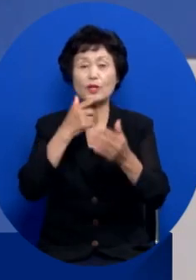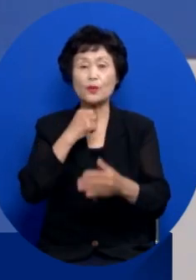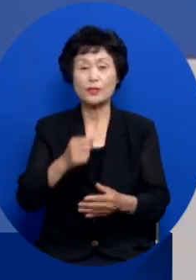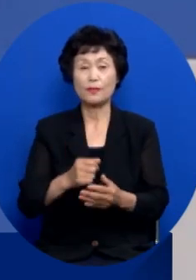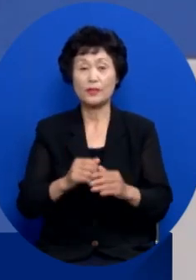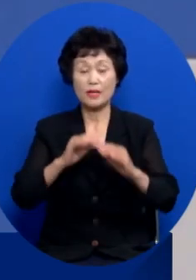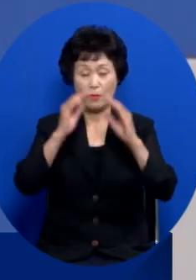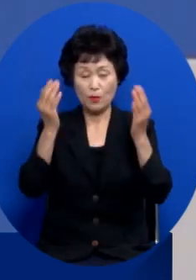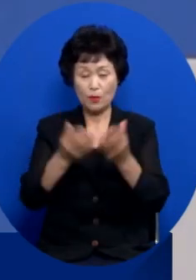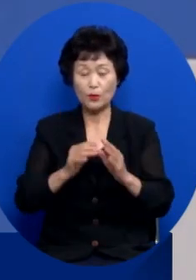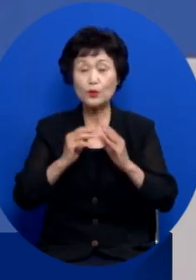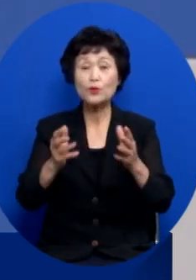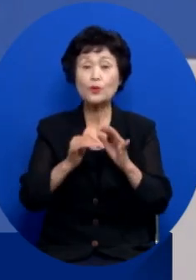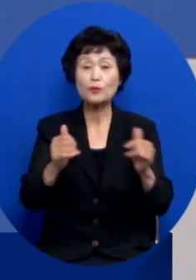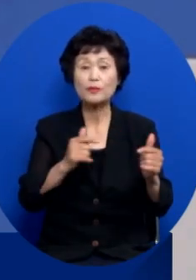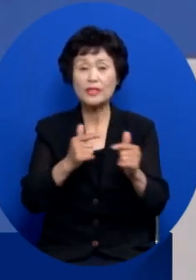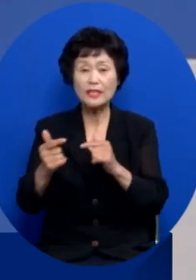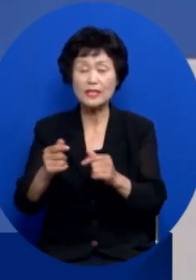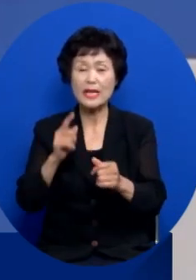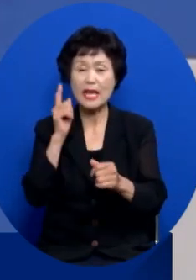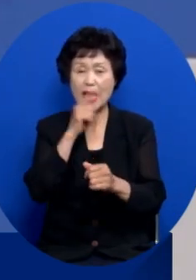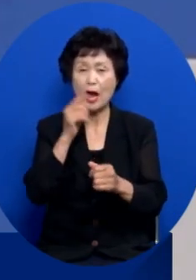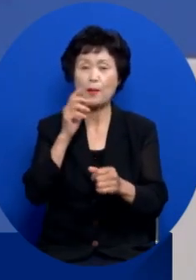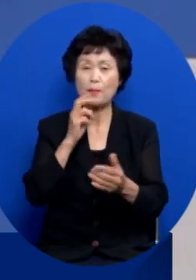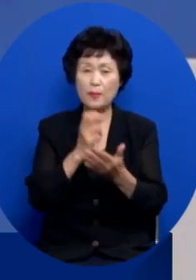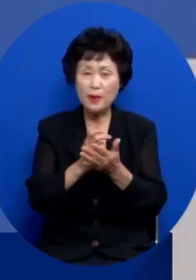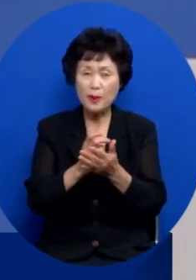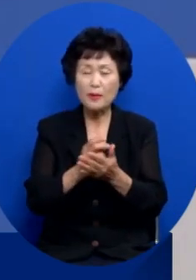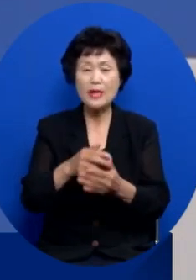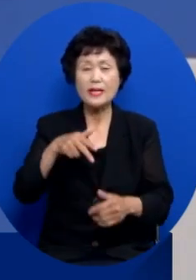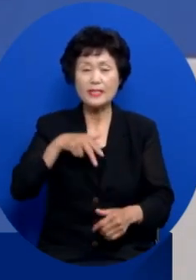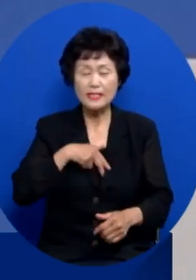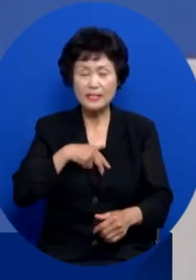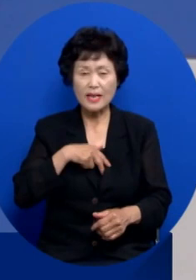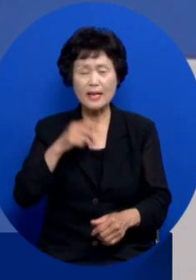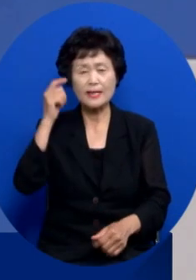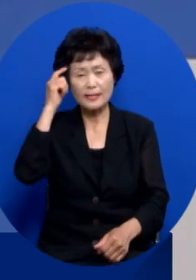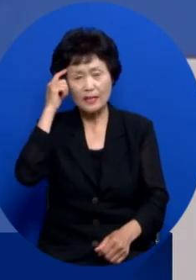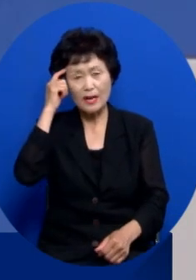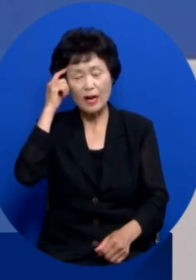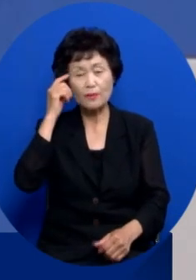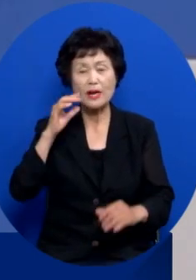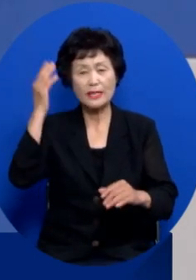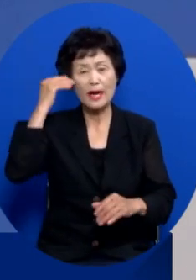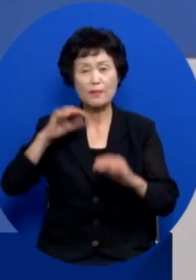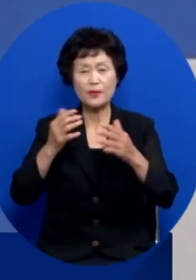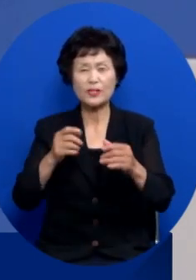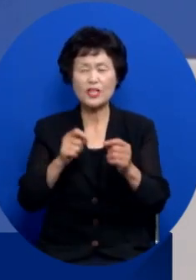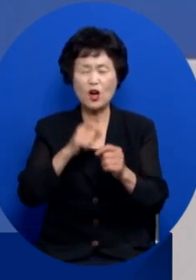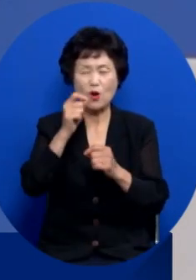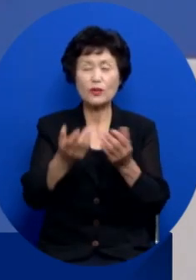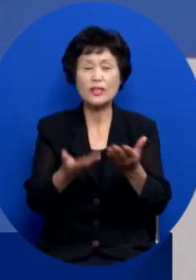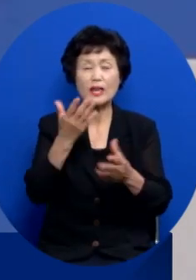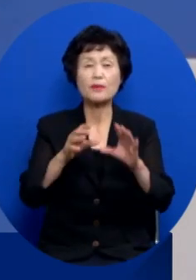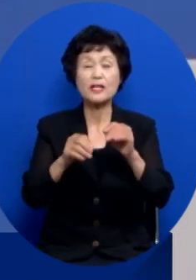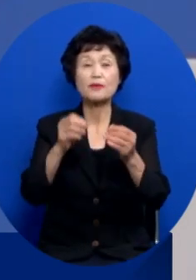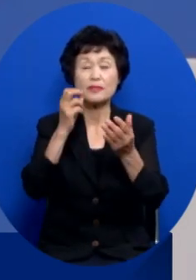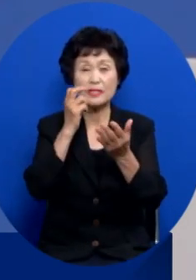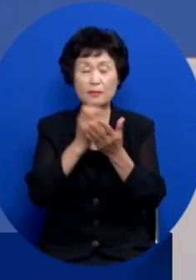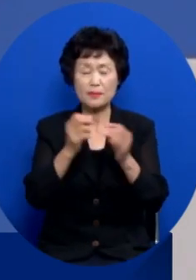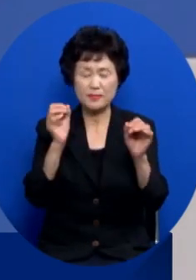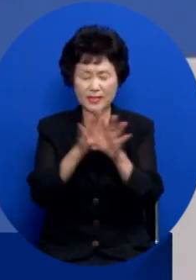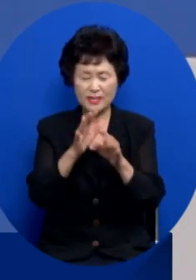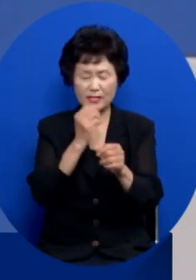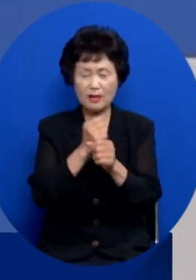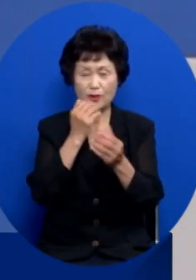인식함으로 대한민국에서 영원히 차별금지법이 물러가게 하옵소서. 그 어떤